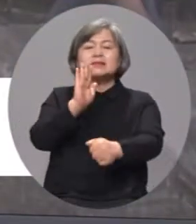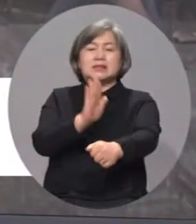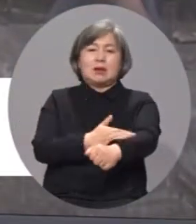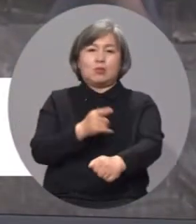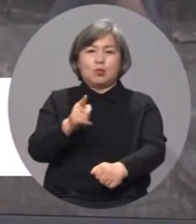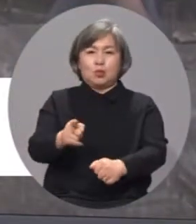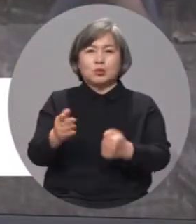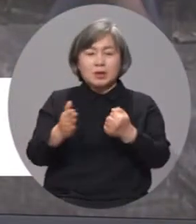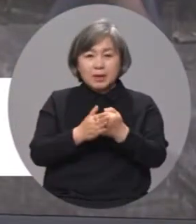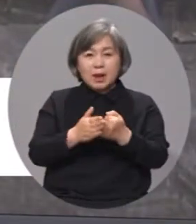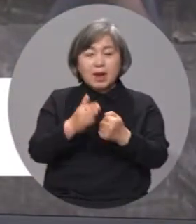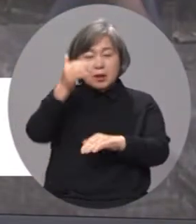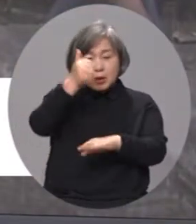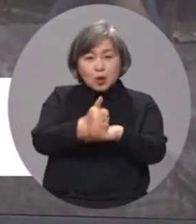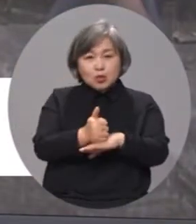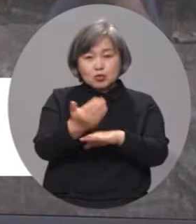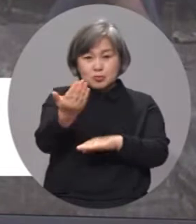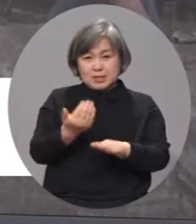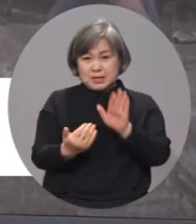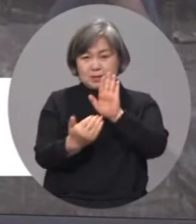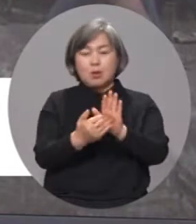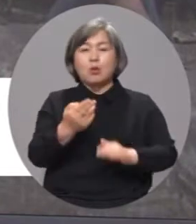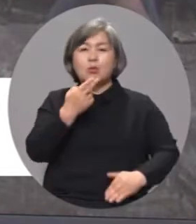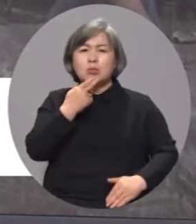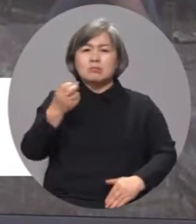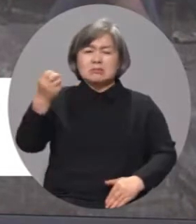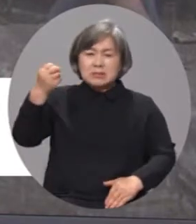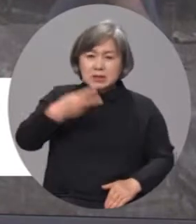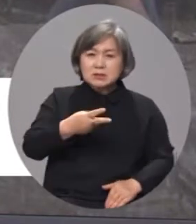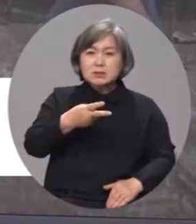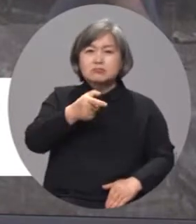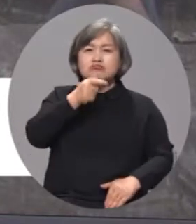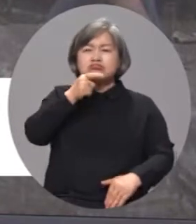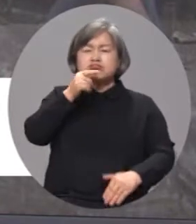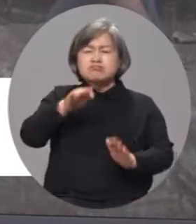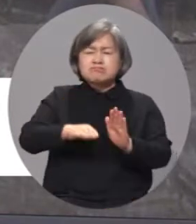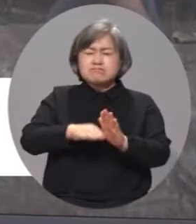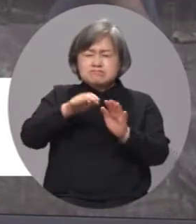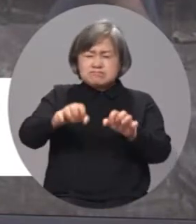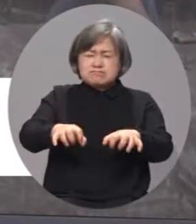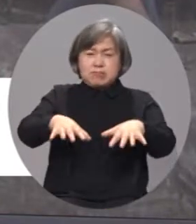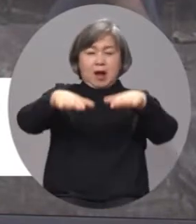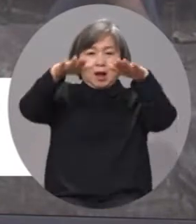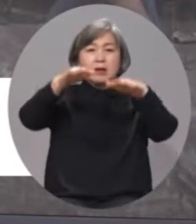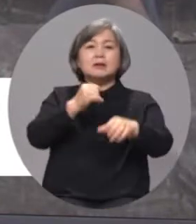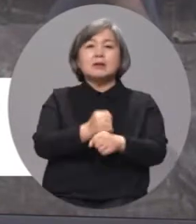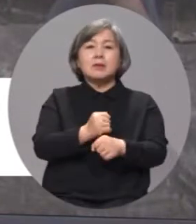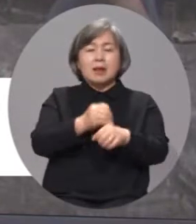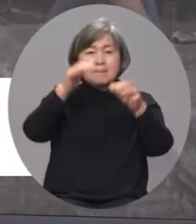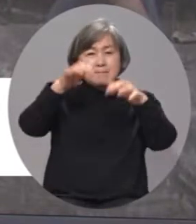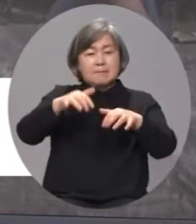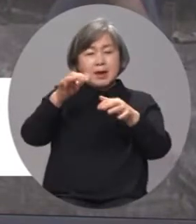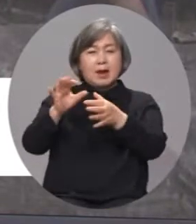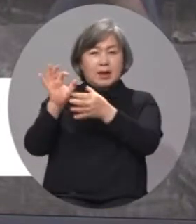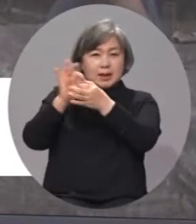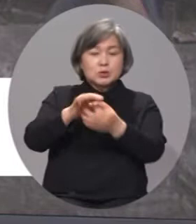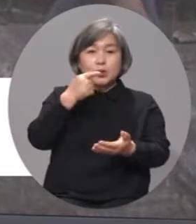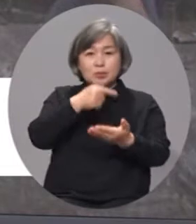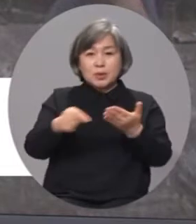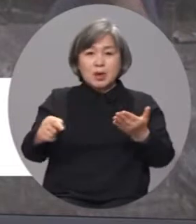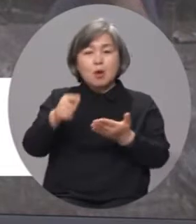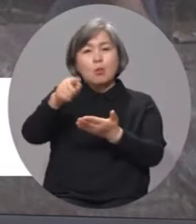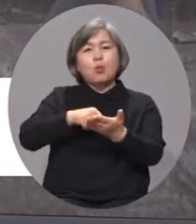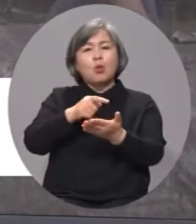파악부터 잘못된 까닭에 결국 예방 대책도 없이 또다시 물벼락을 맞은 겁니다. 장마 초입부터 반복되는